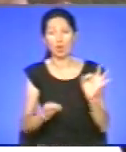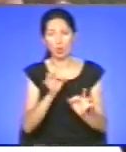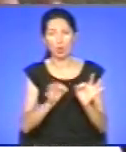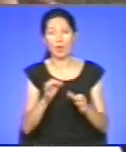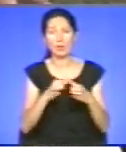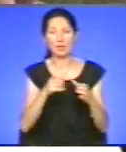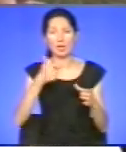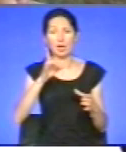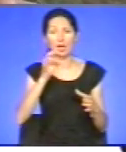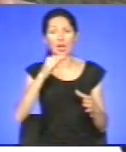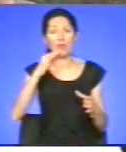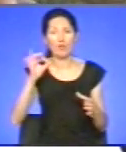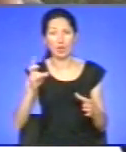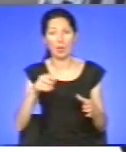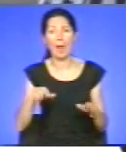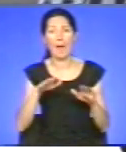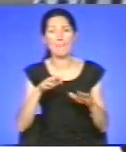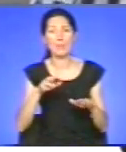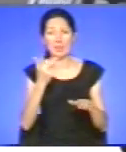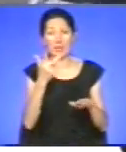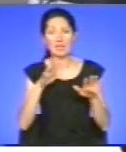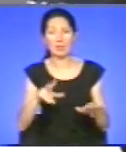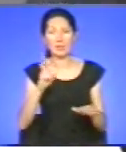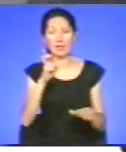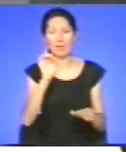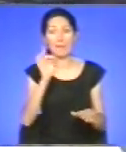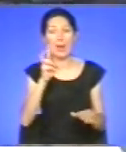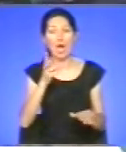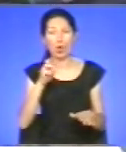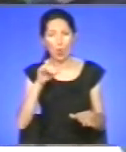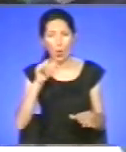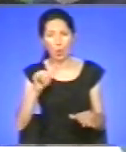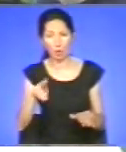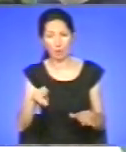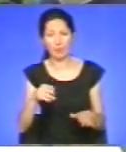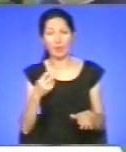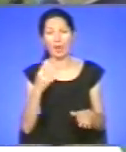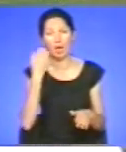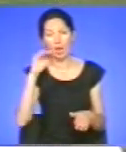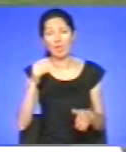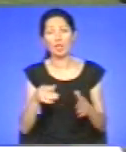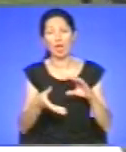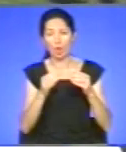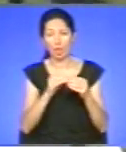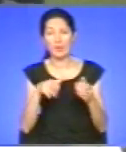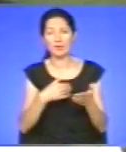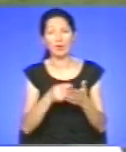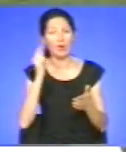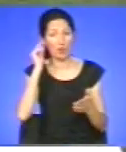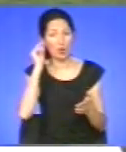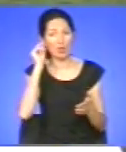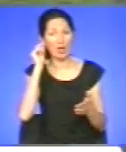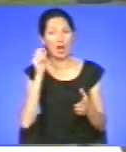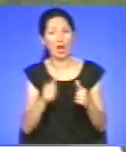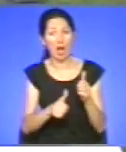Бійці спецпідрозділу «Беркут» вибороли третє почесне місце. Кращі результати в особистому заліку у своїх вікових категоріях показали Іван